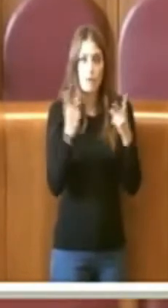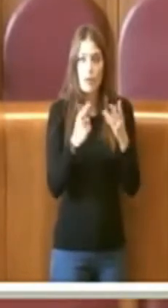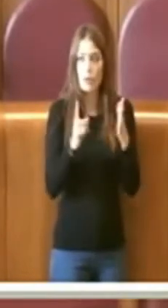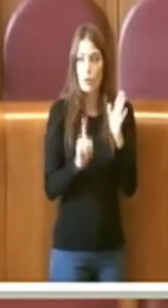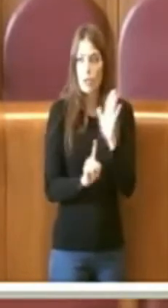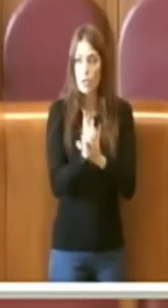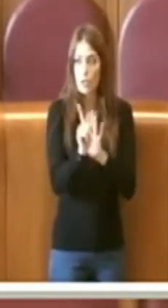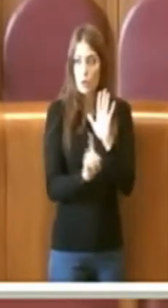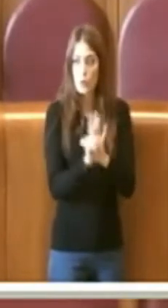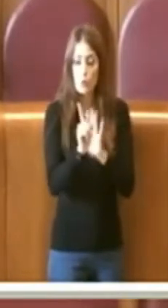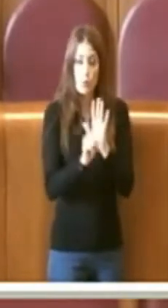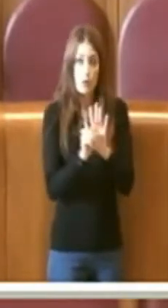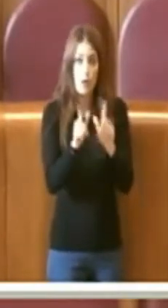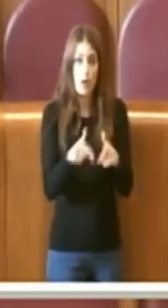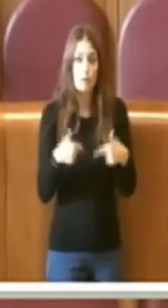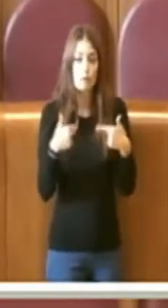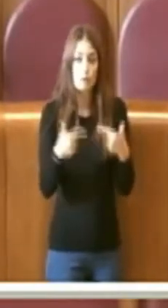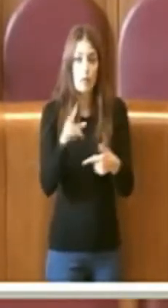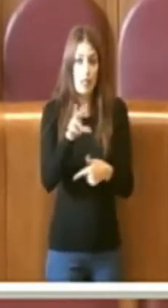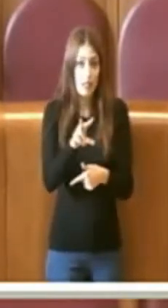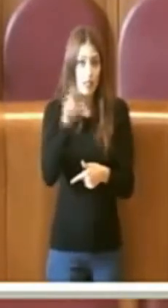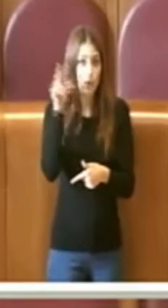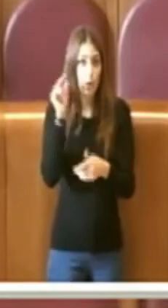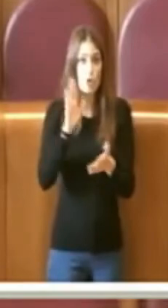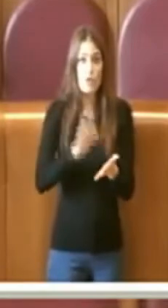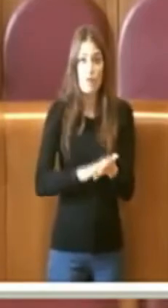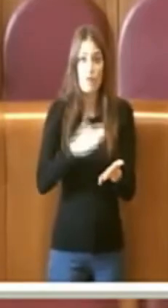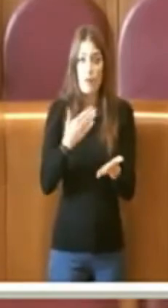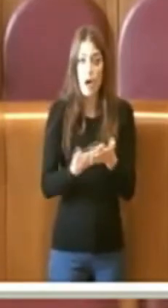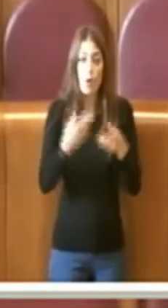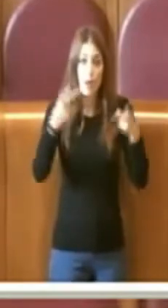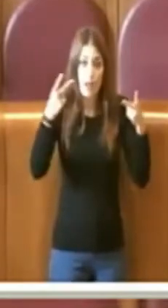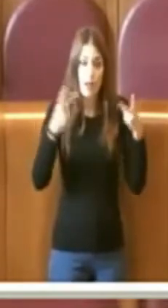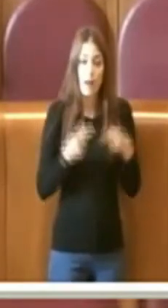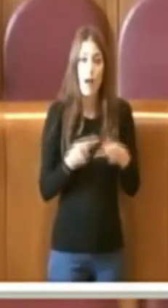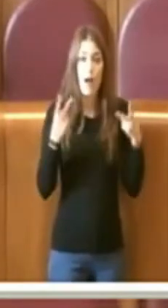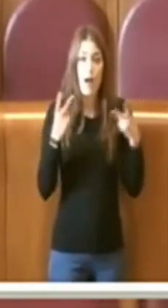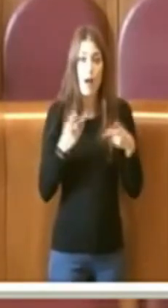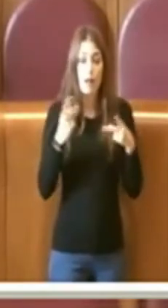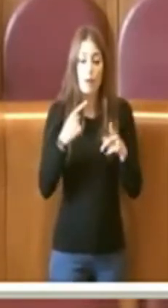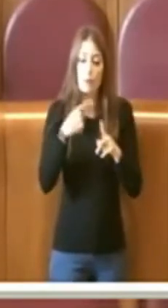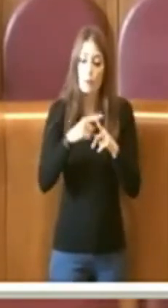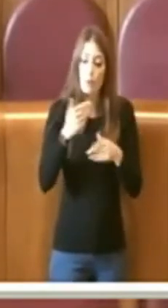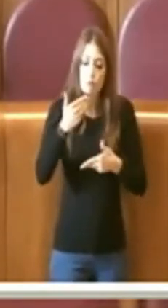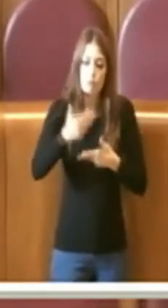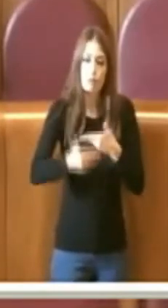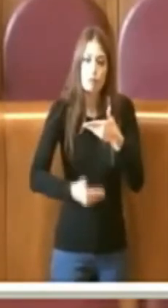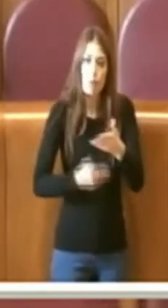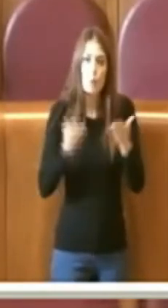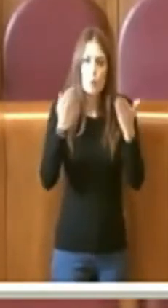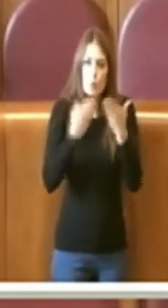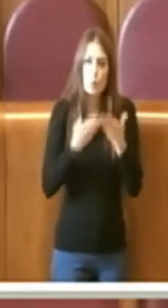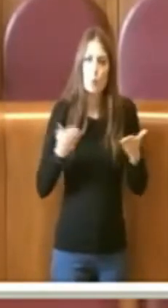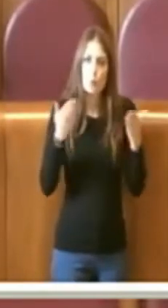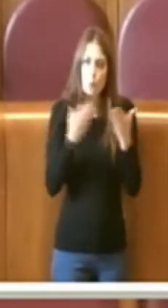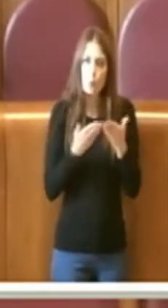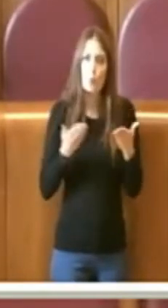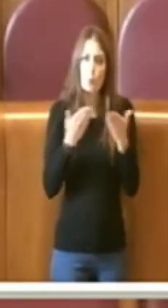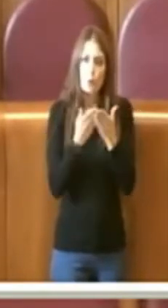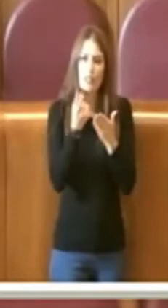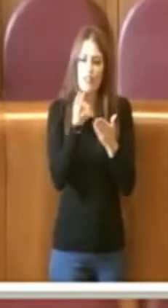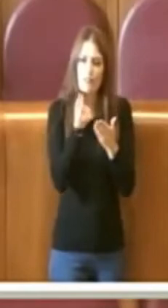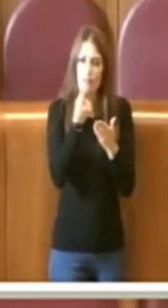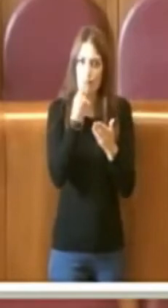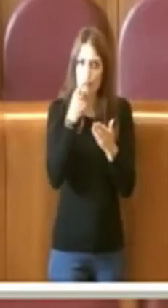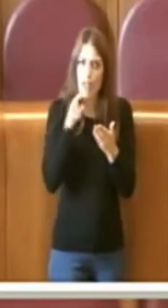di andare a riconoscere il valore reale e comunque ha portato avanti una serie di studi